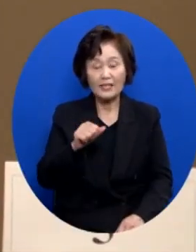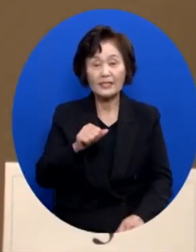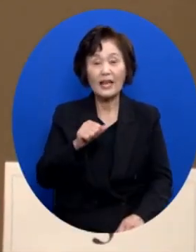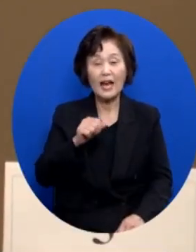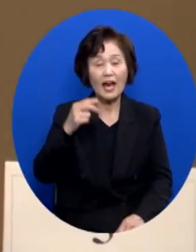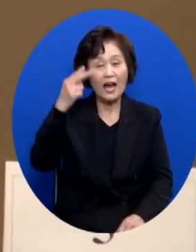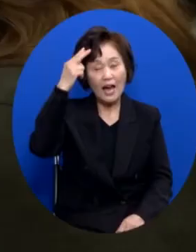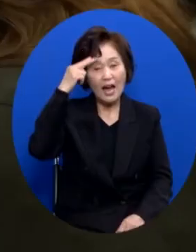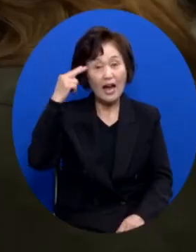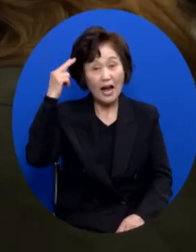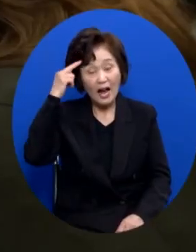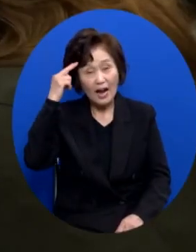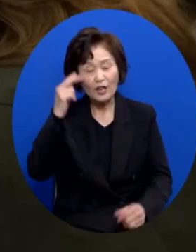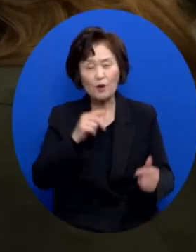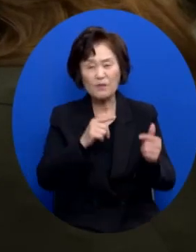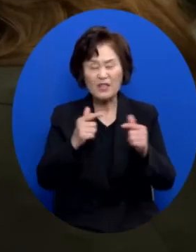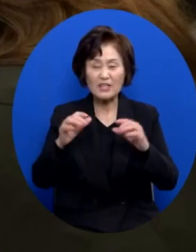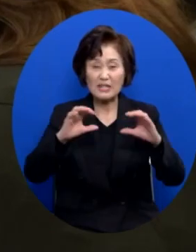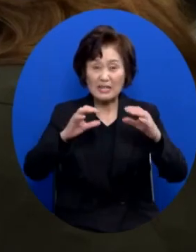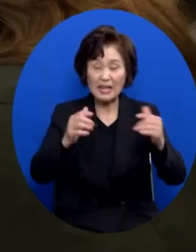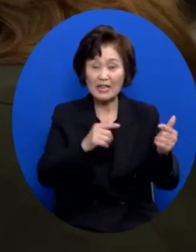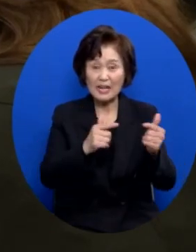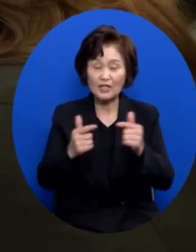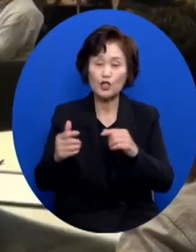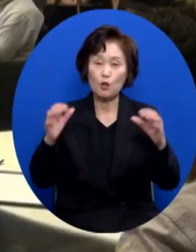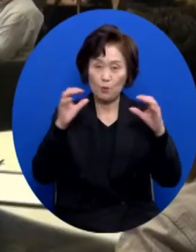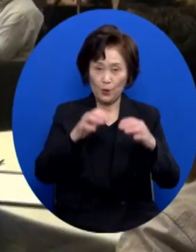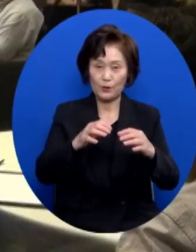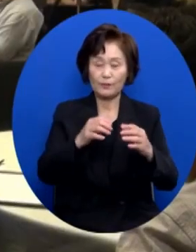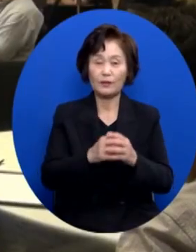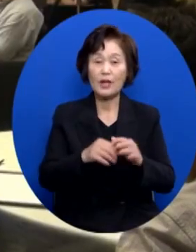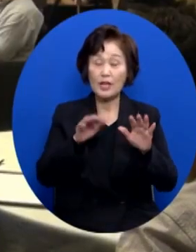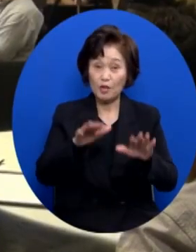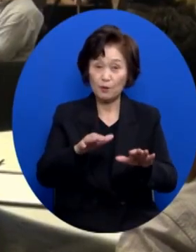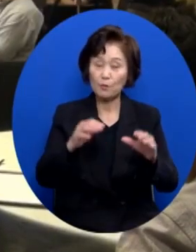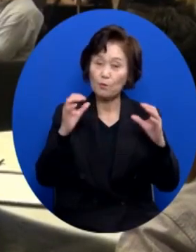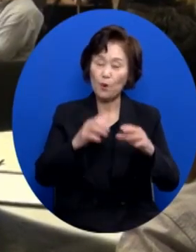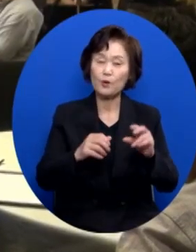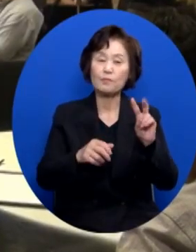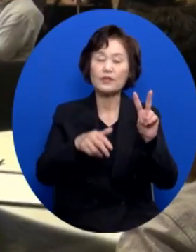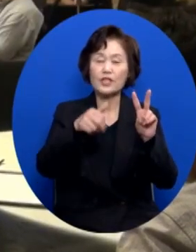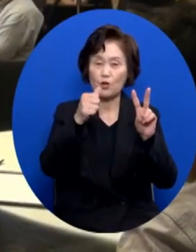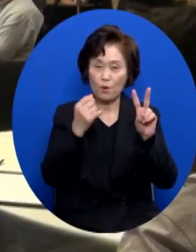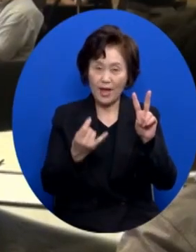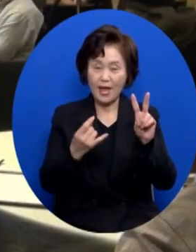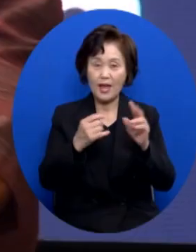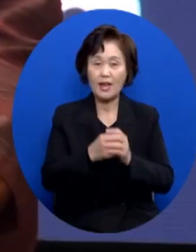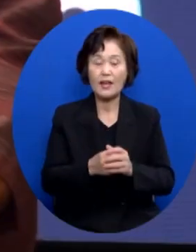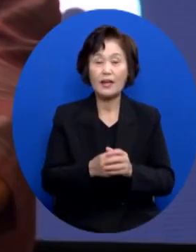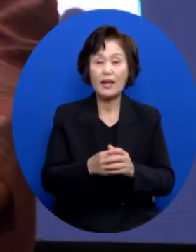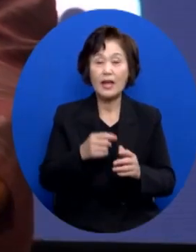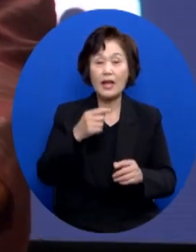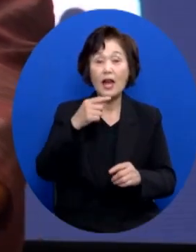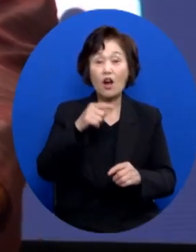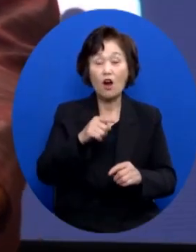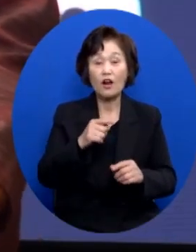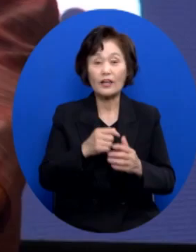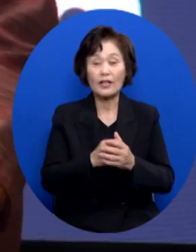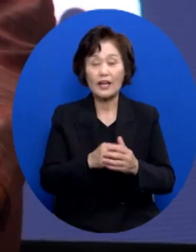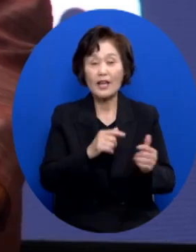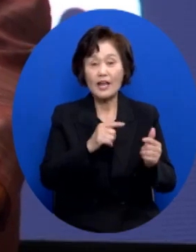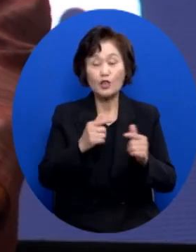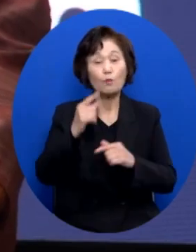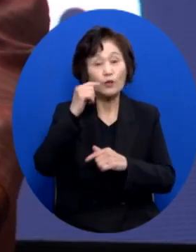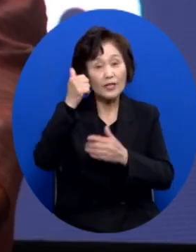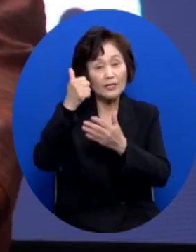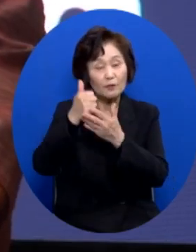기독교 모임을 뜻하는 코라로 이번이 이회 설교자로 나선 태국 현지 목회자 cct 분 부하